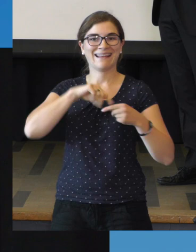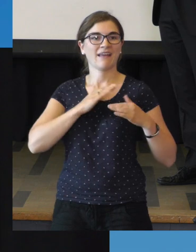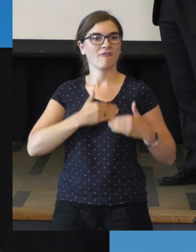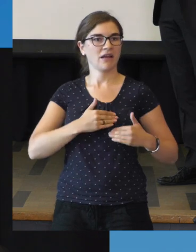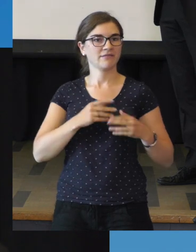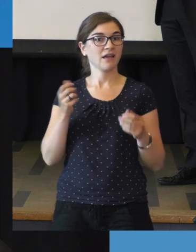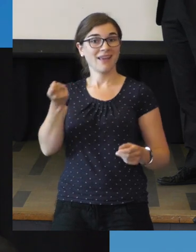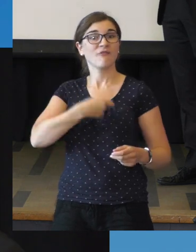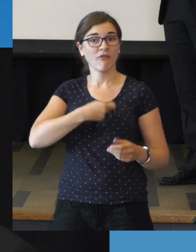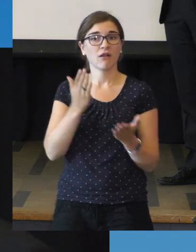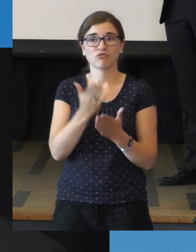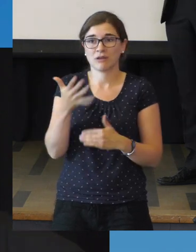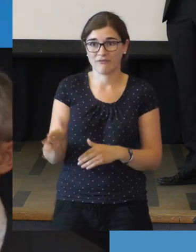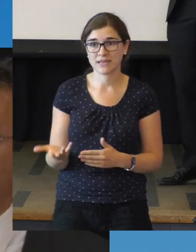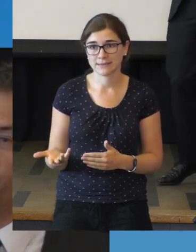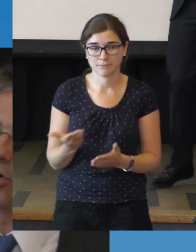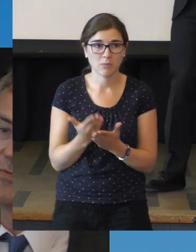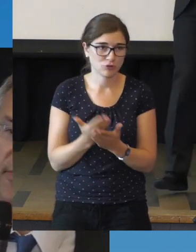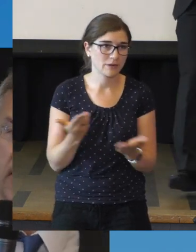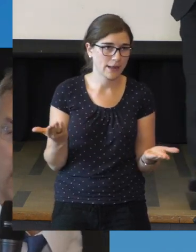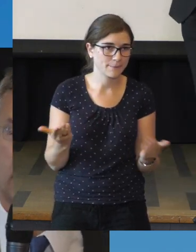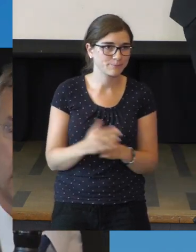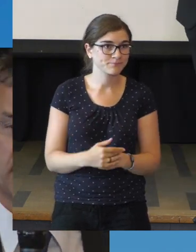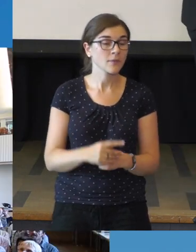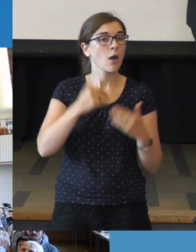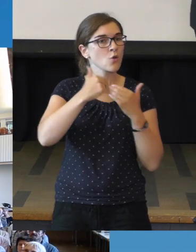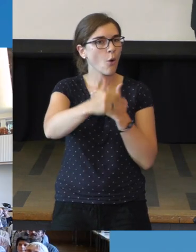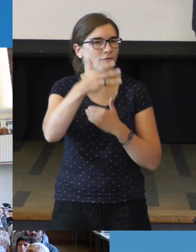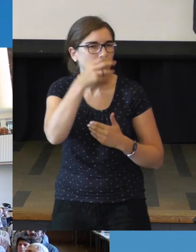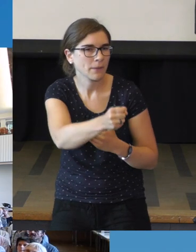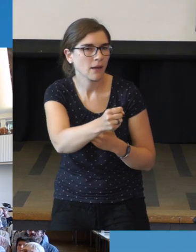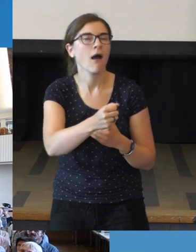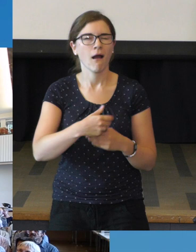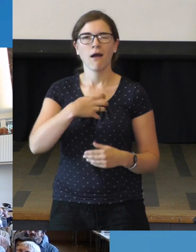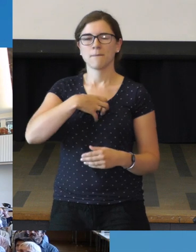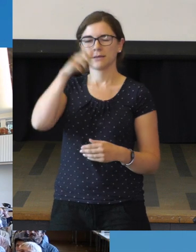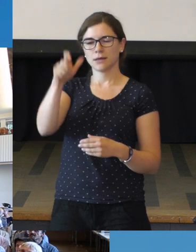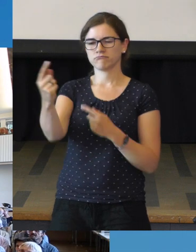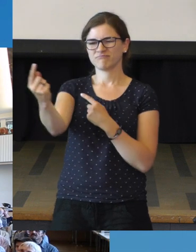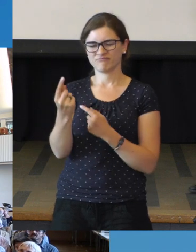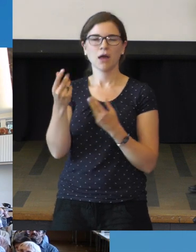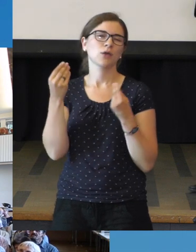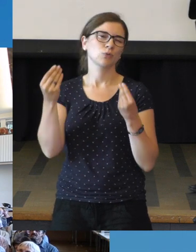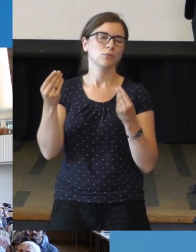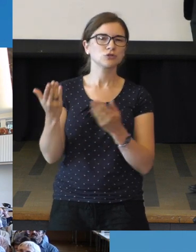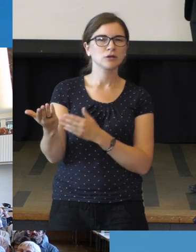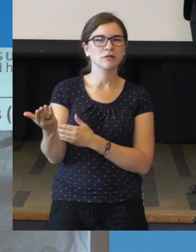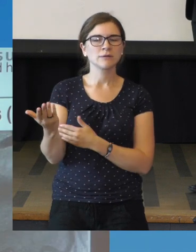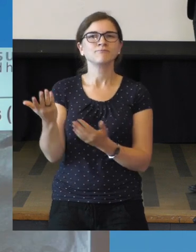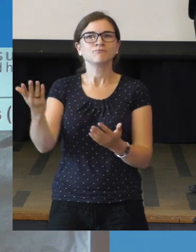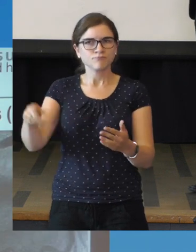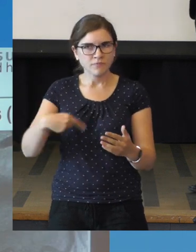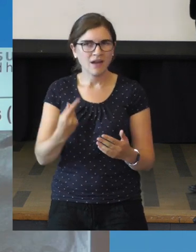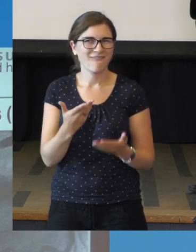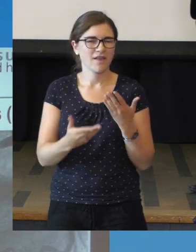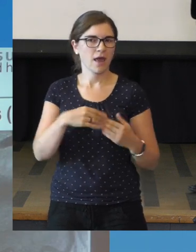ist. Das, was wir dann eben häufig feststellen, wenn die Patienten zu uns kommen mit typischen Beschwerden, dass die Patienten eine Einengung